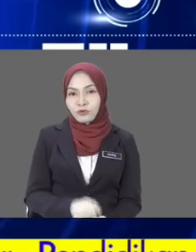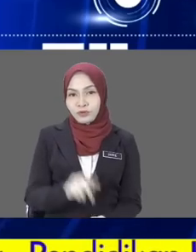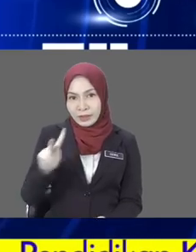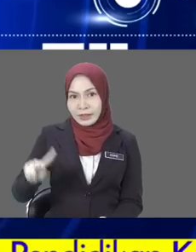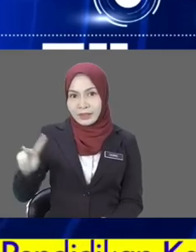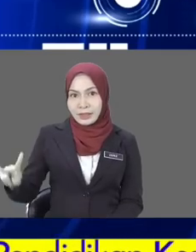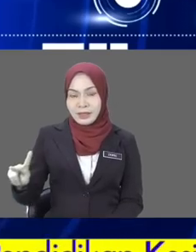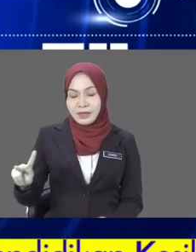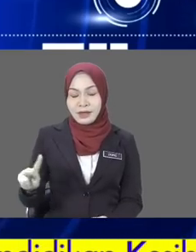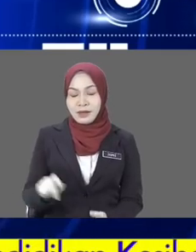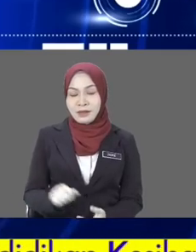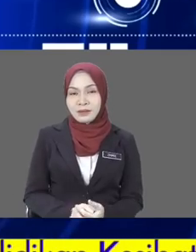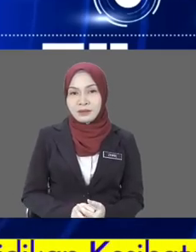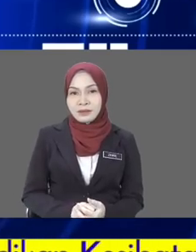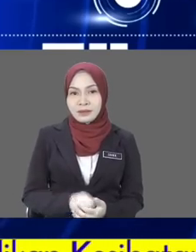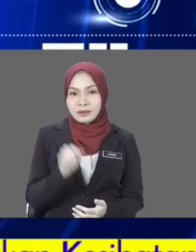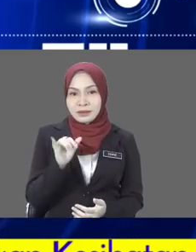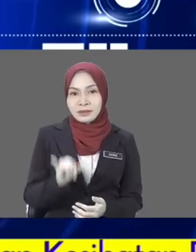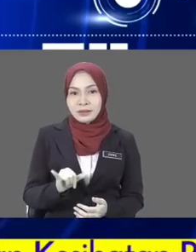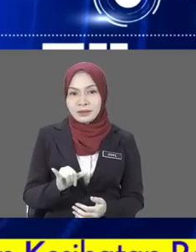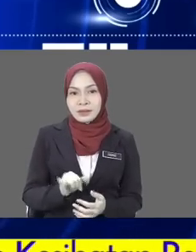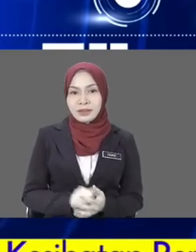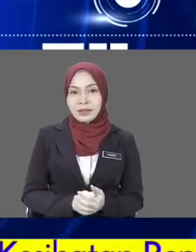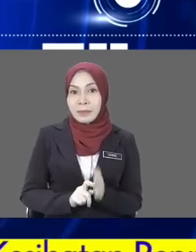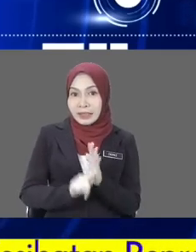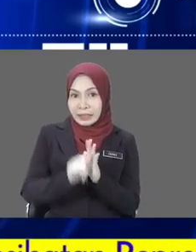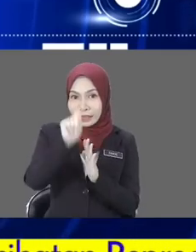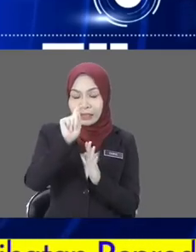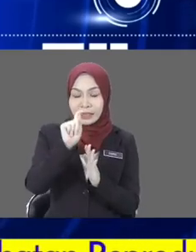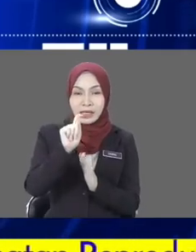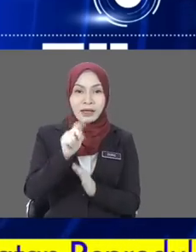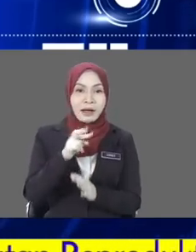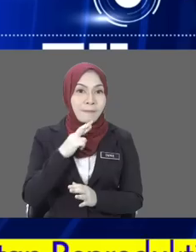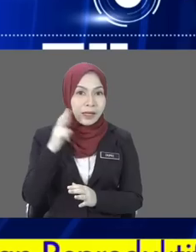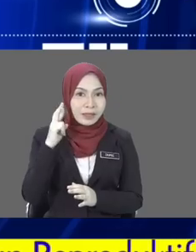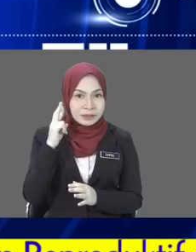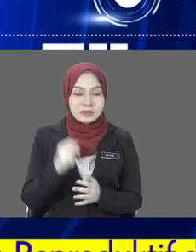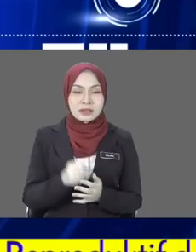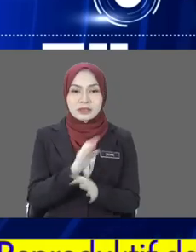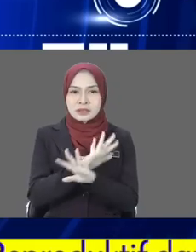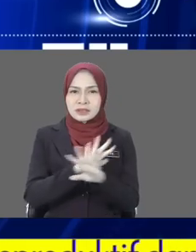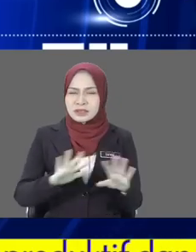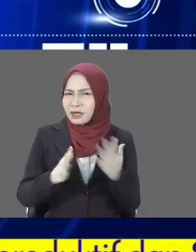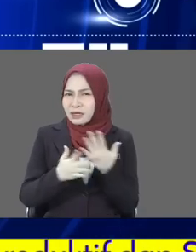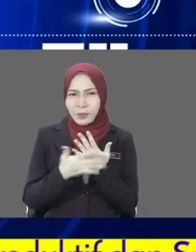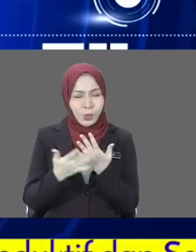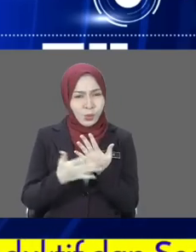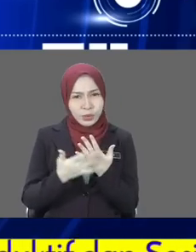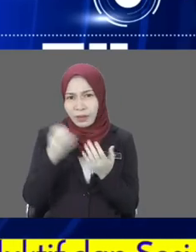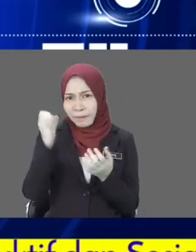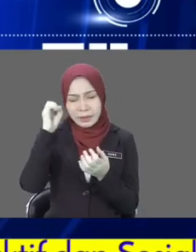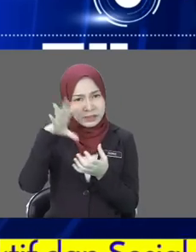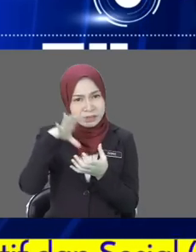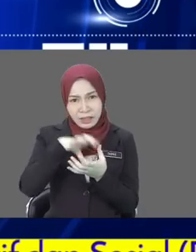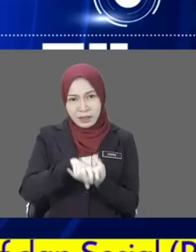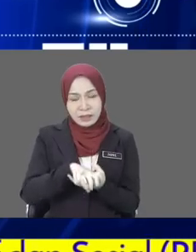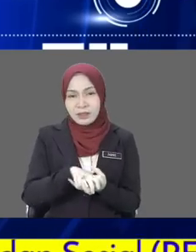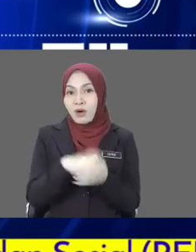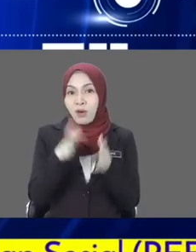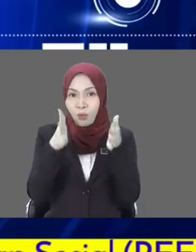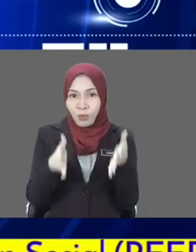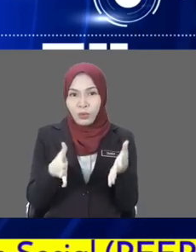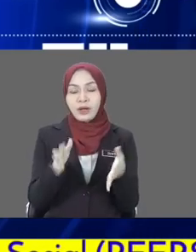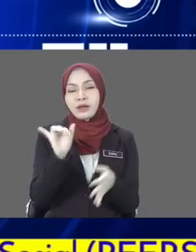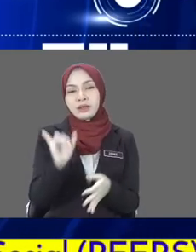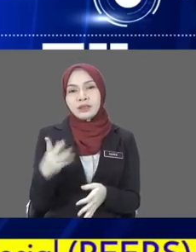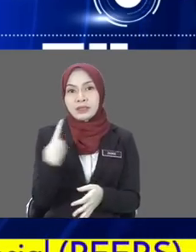usia remaja atau sesiape saja jangan mudah mempercayai orang yang baru saja anda kenali